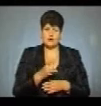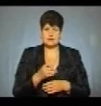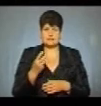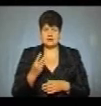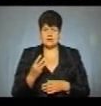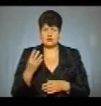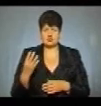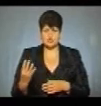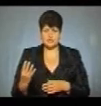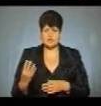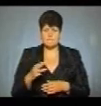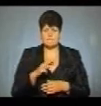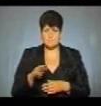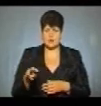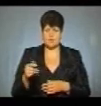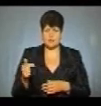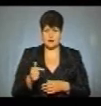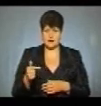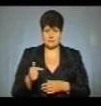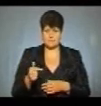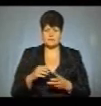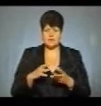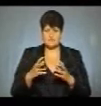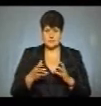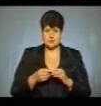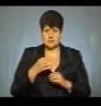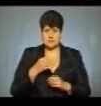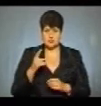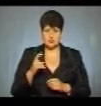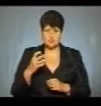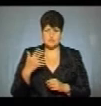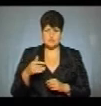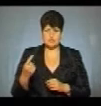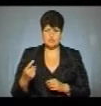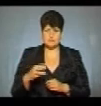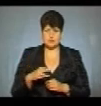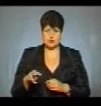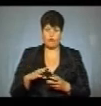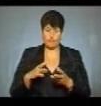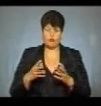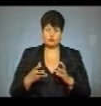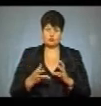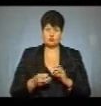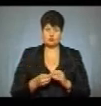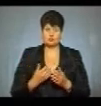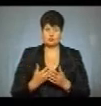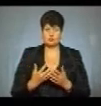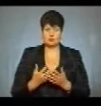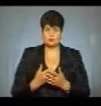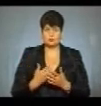3-4 мільйона гривень. В цілому мені сказали 151 мільйон. суми получите порядка